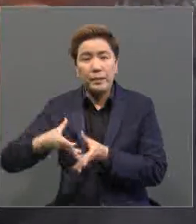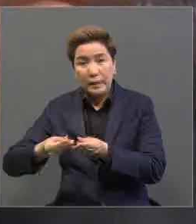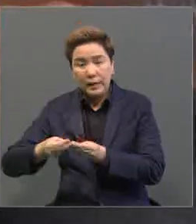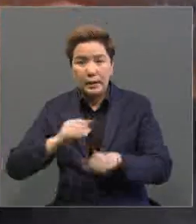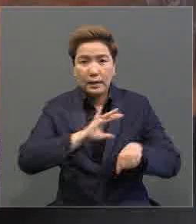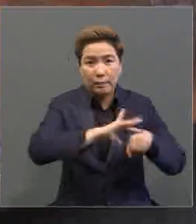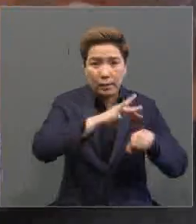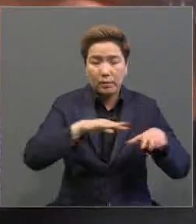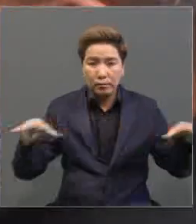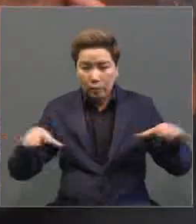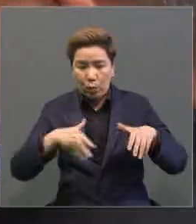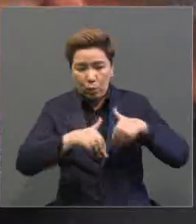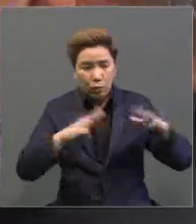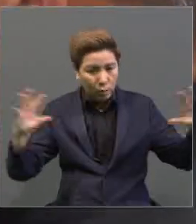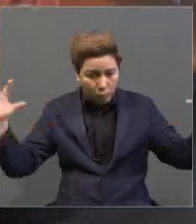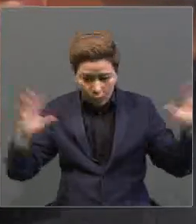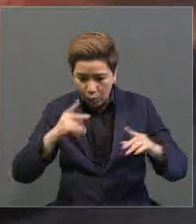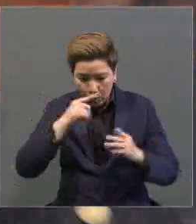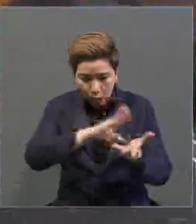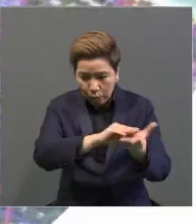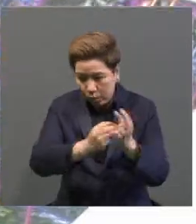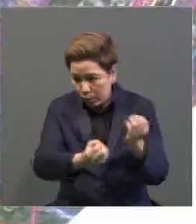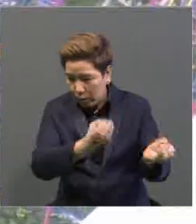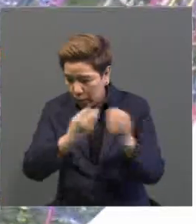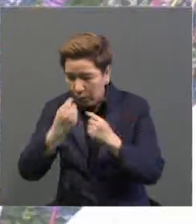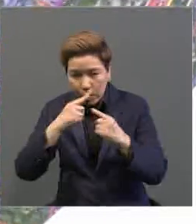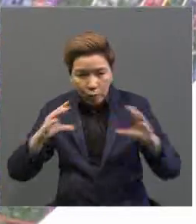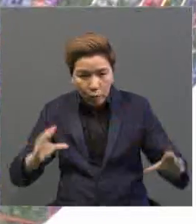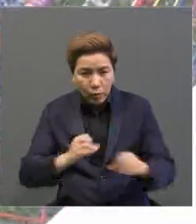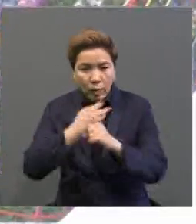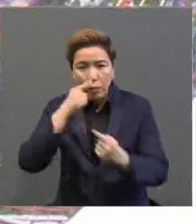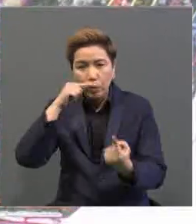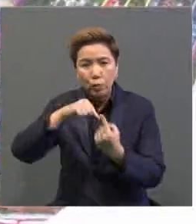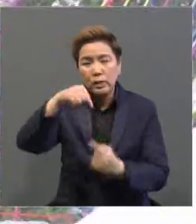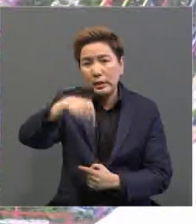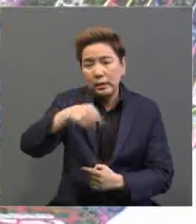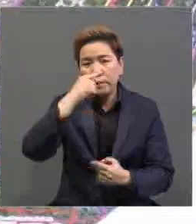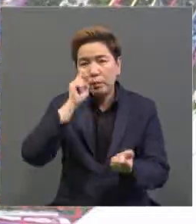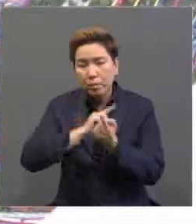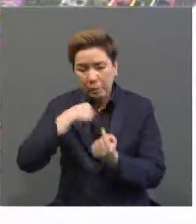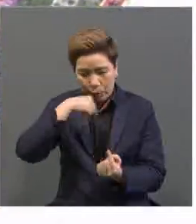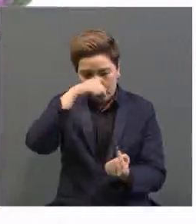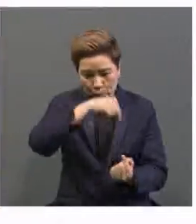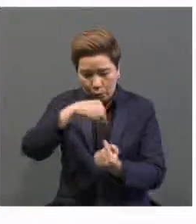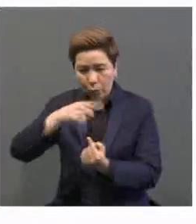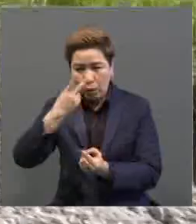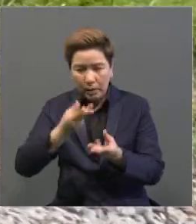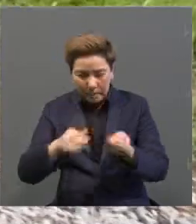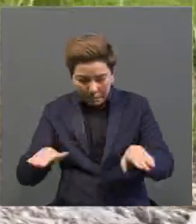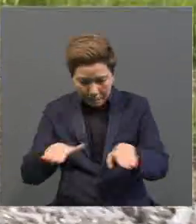ทยานและผู้นำท้องถิ่นร่วมให้ข้อมูลอย่างใกล้ชิดซึ่งในครั้งนี้ได้พบ2จุดที่รุกล้ำ